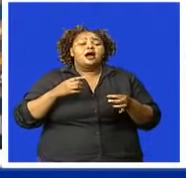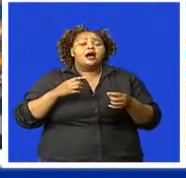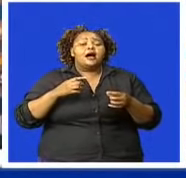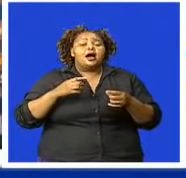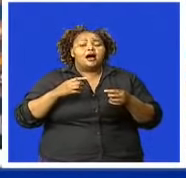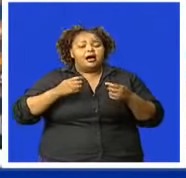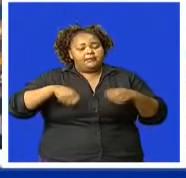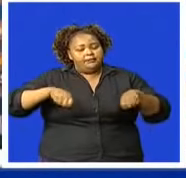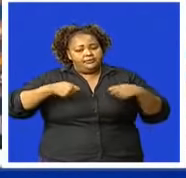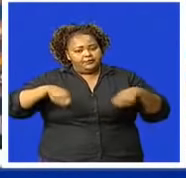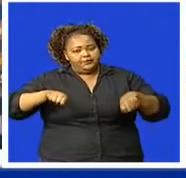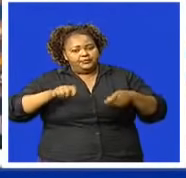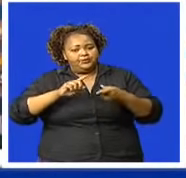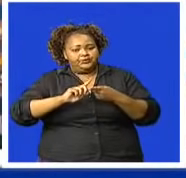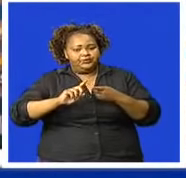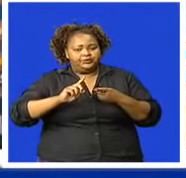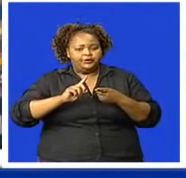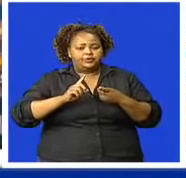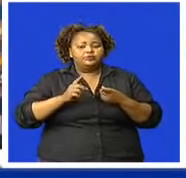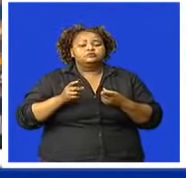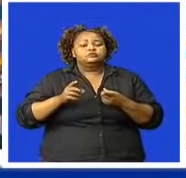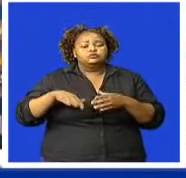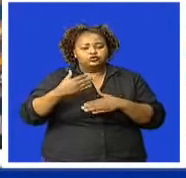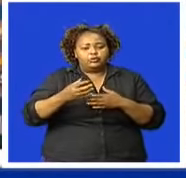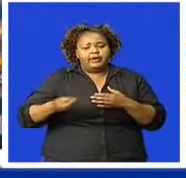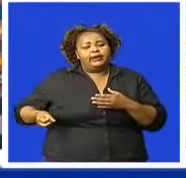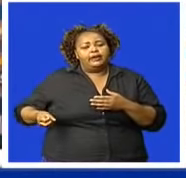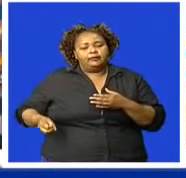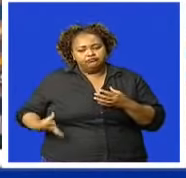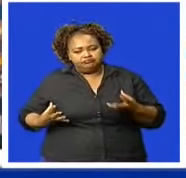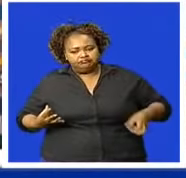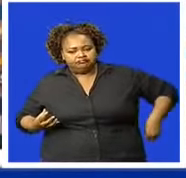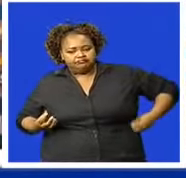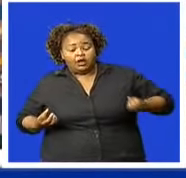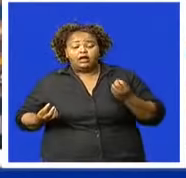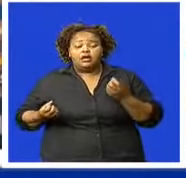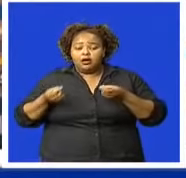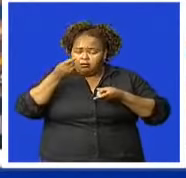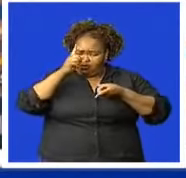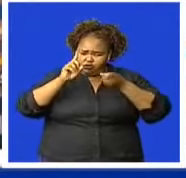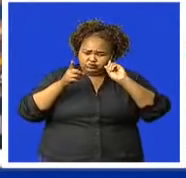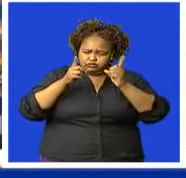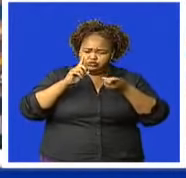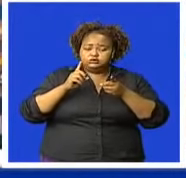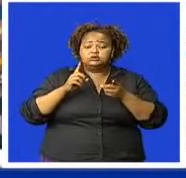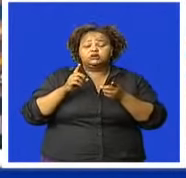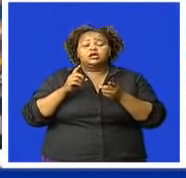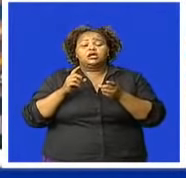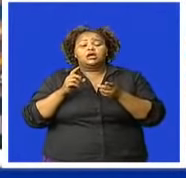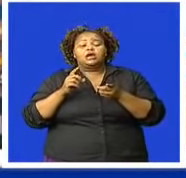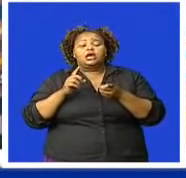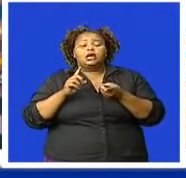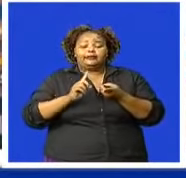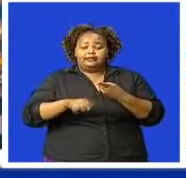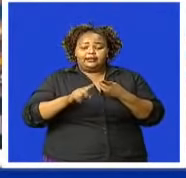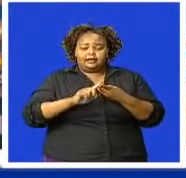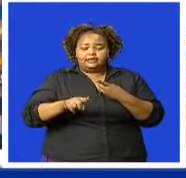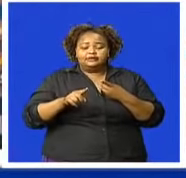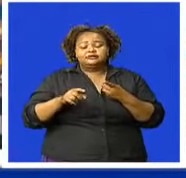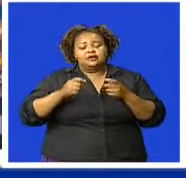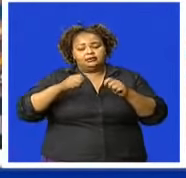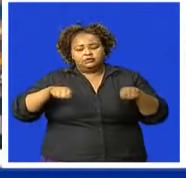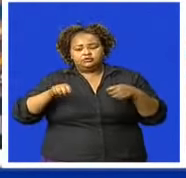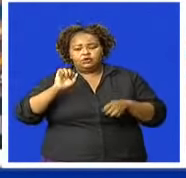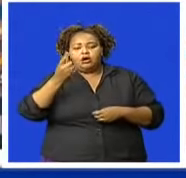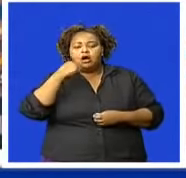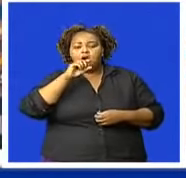ukuthi tichubeke nekuveta tindlela letahlukahlukene tekudlalisa le midlalo yato kodwa ke tidivikele emkhuhlaneni